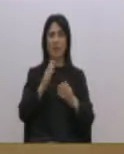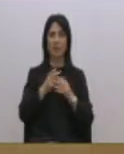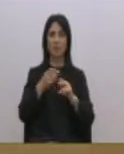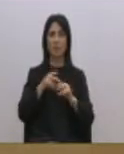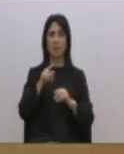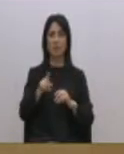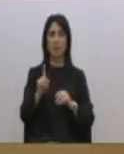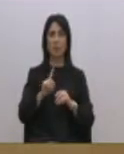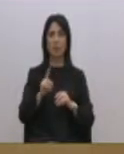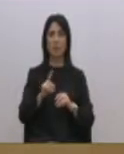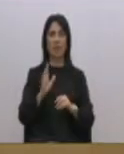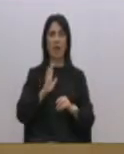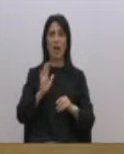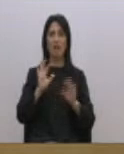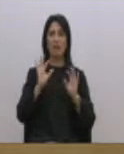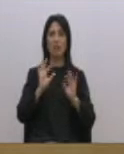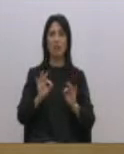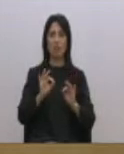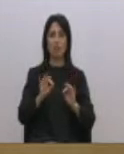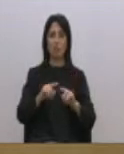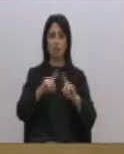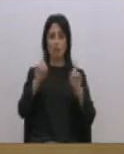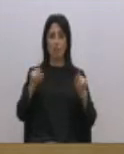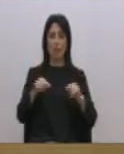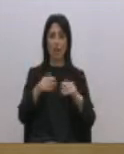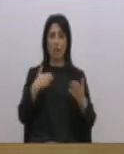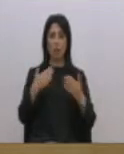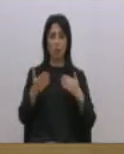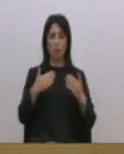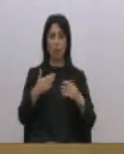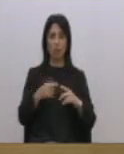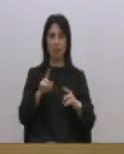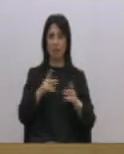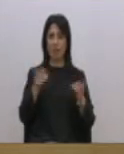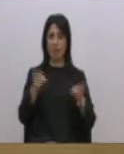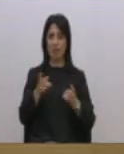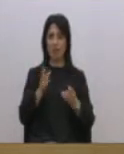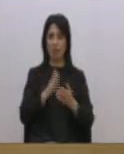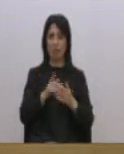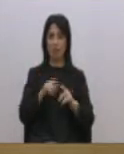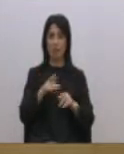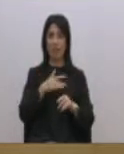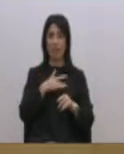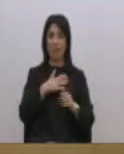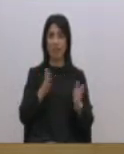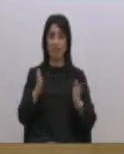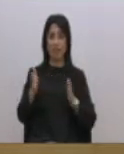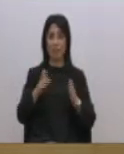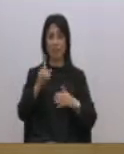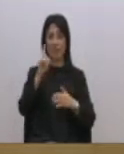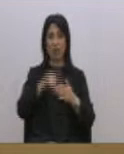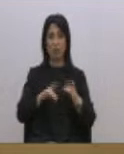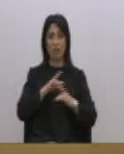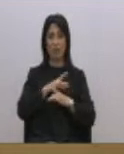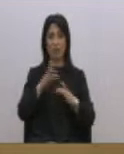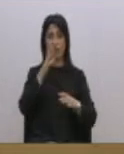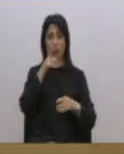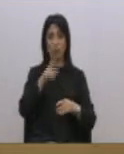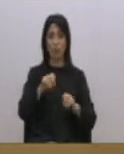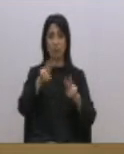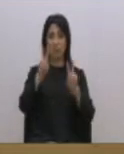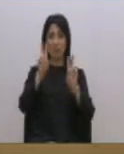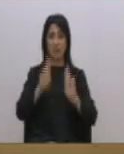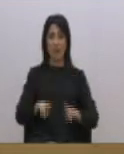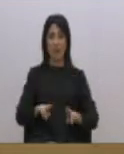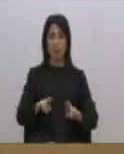stui strom, arihos, soretrom, blanketul, mi-a dugoma, visat, saci roeba, ca se tipi samanatisa, religiuri, de sa staule, bis drosru,